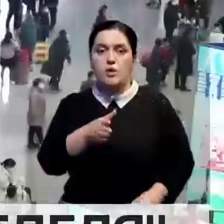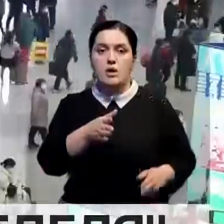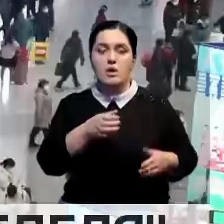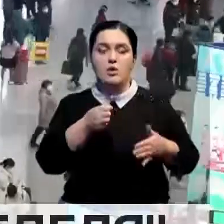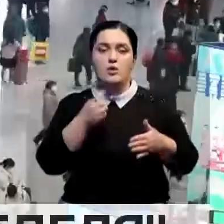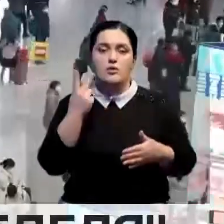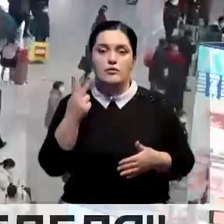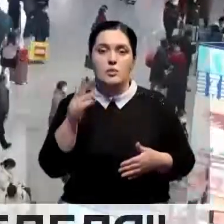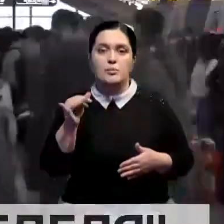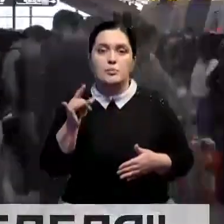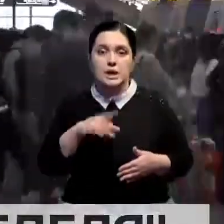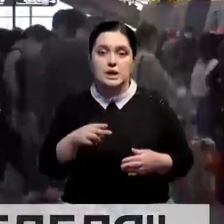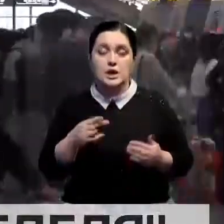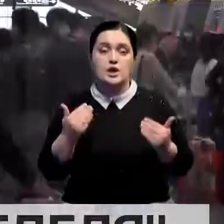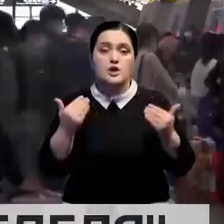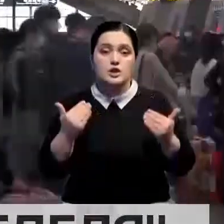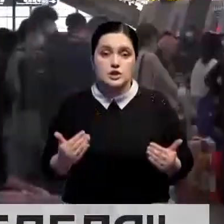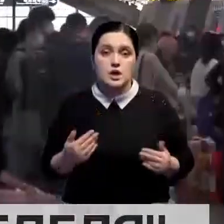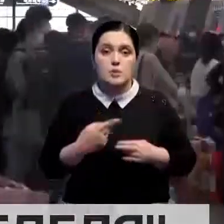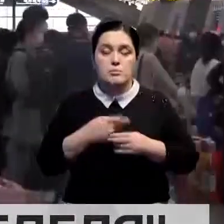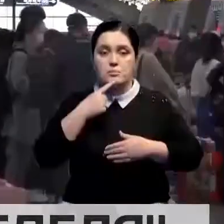до 2 миллиардов, ведь уже сейчас цифра